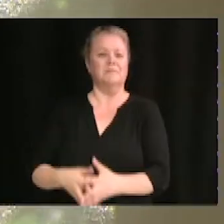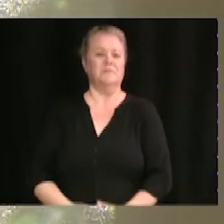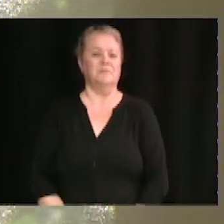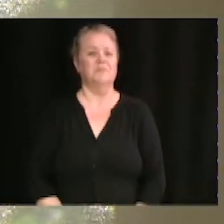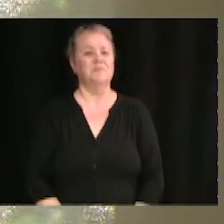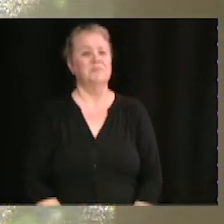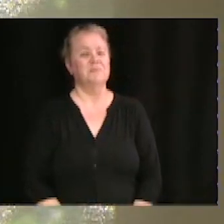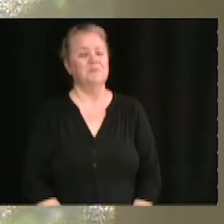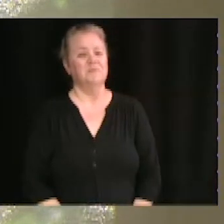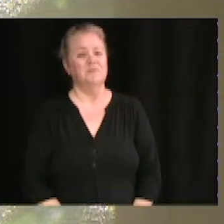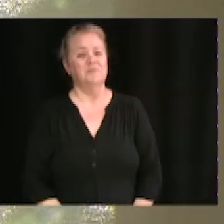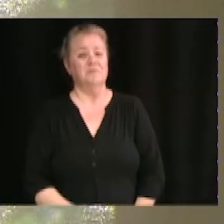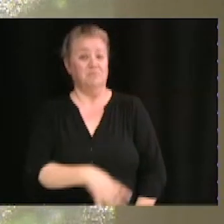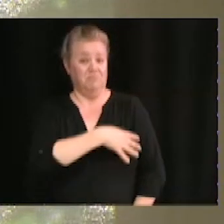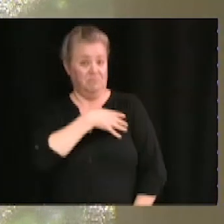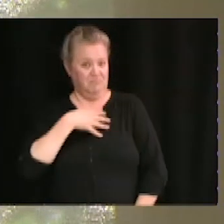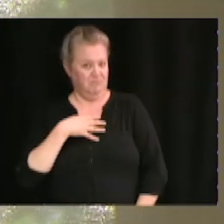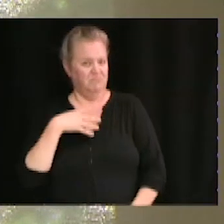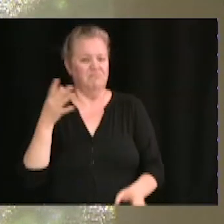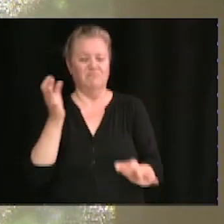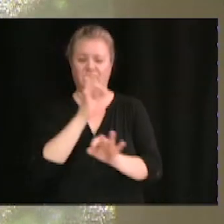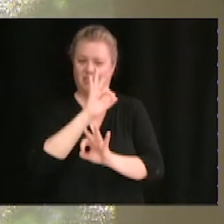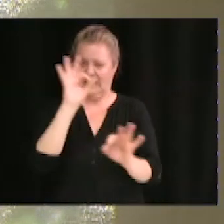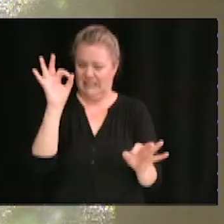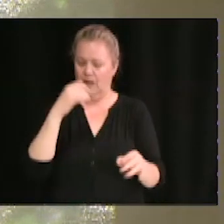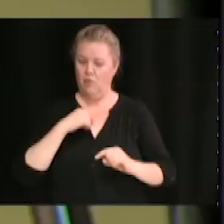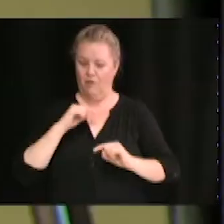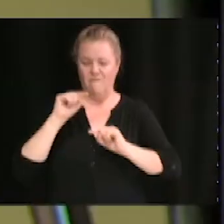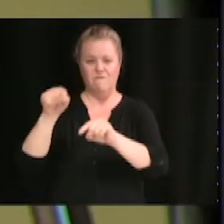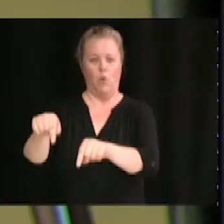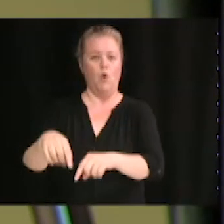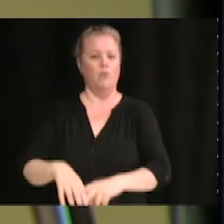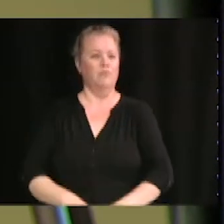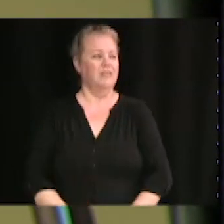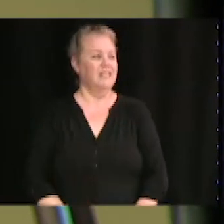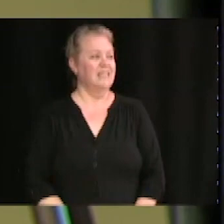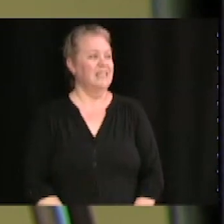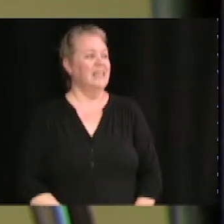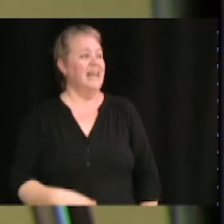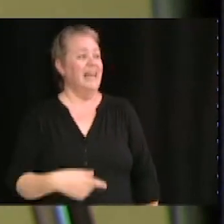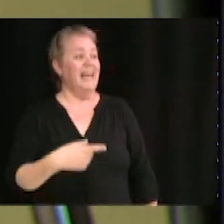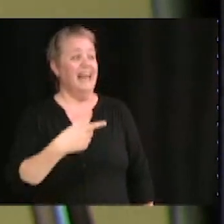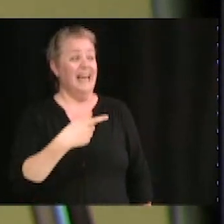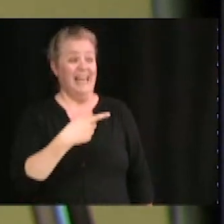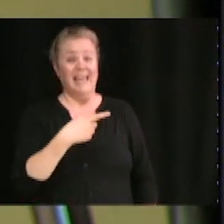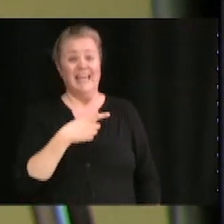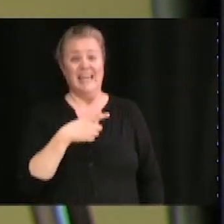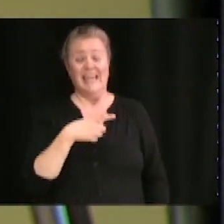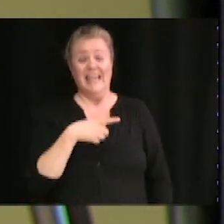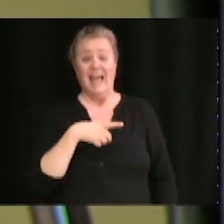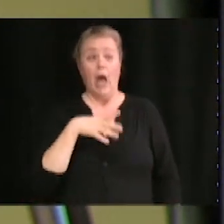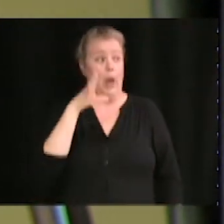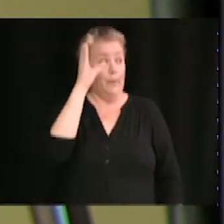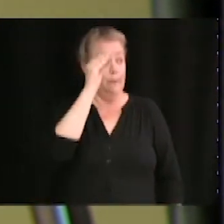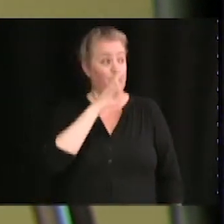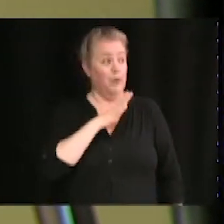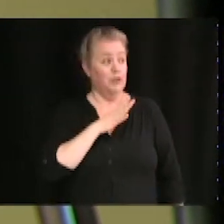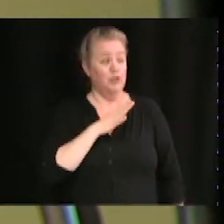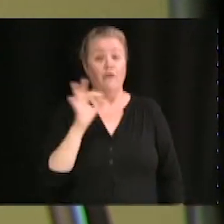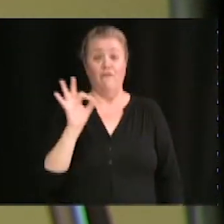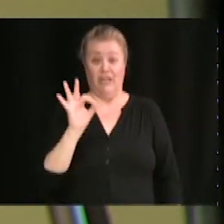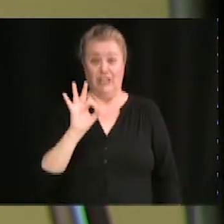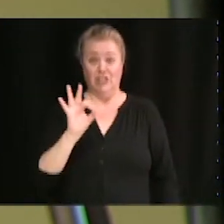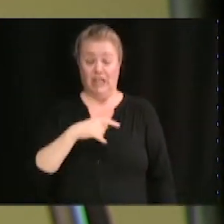C'est excellent. On va être là, Jean-Yannick. Bien, en fait, puisque vous en parlez, M. le maire. Je vais aller courir.